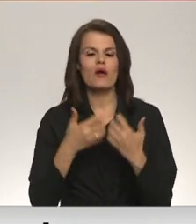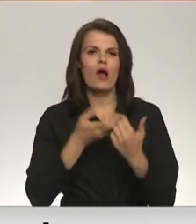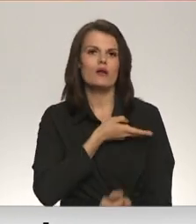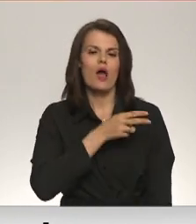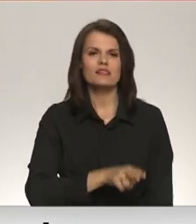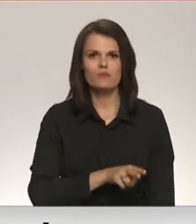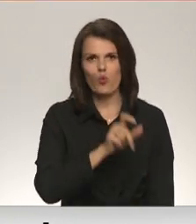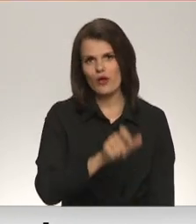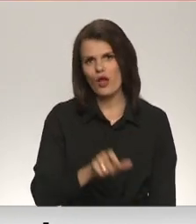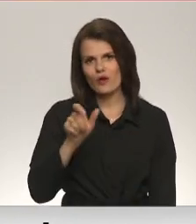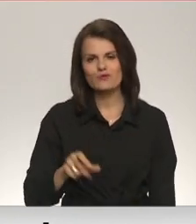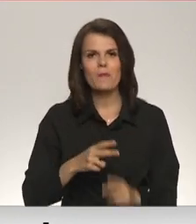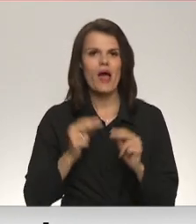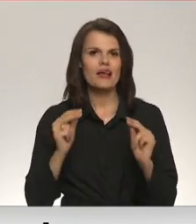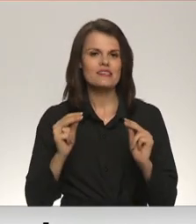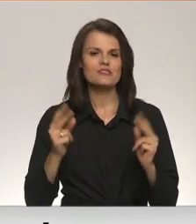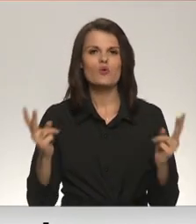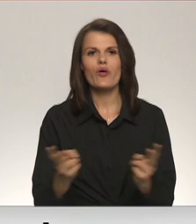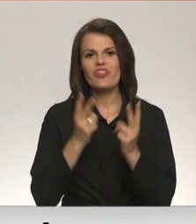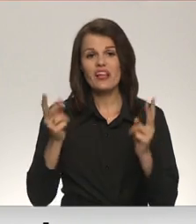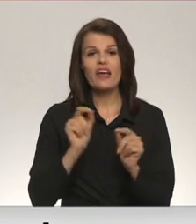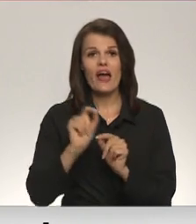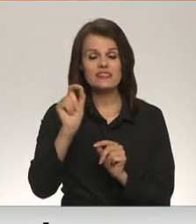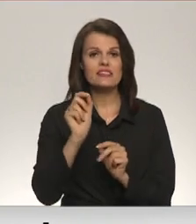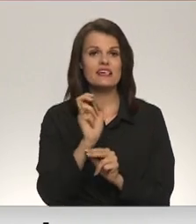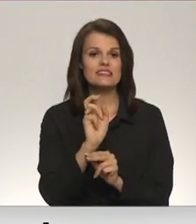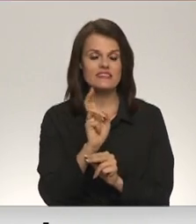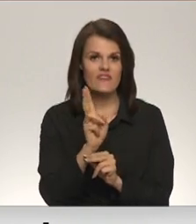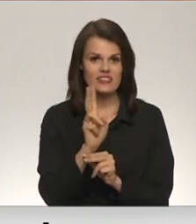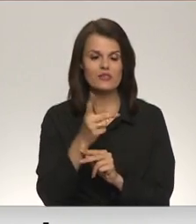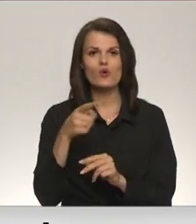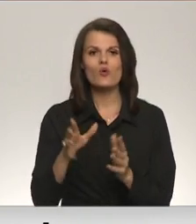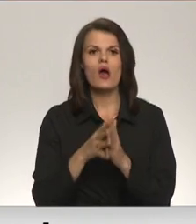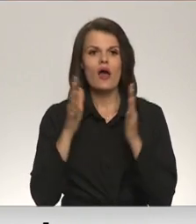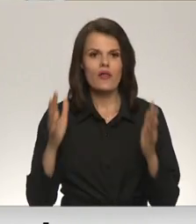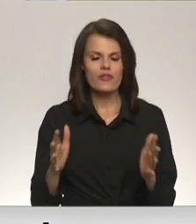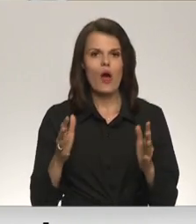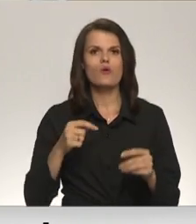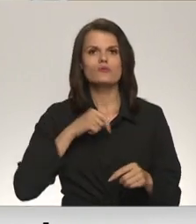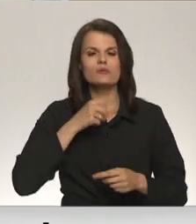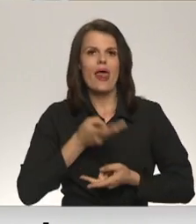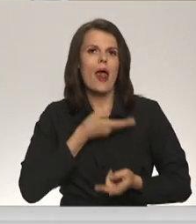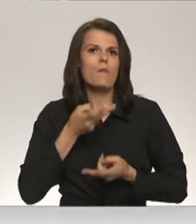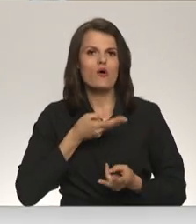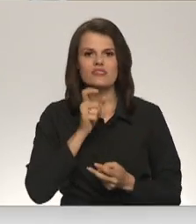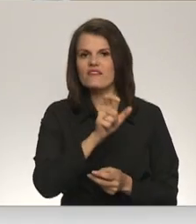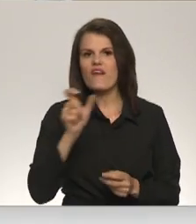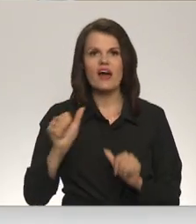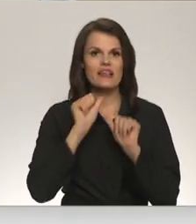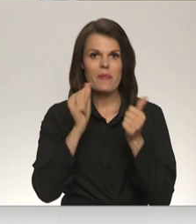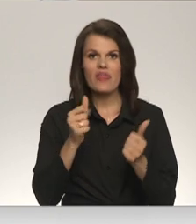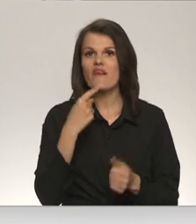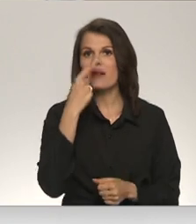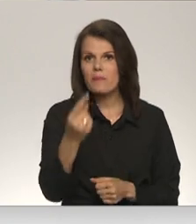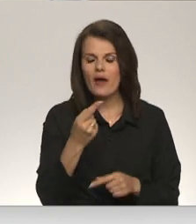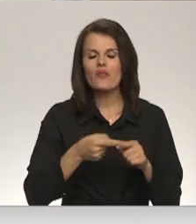Pareizticīgojā tradīcijā tiek aizdegt šī svecītes, jo daudz ir tādas emocijas, ko ar vārdiem nevar izteikt. Tad